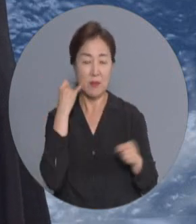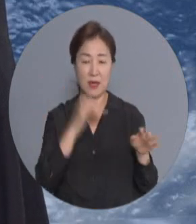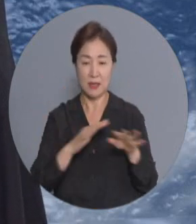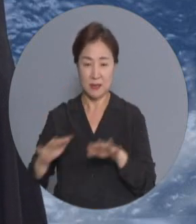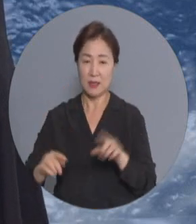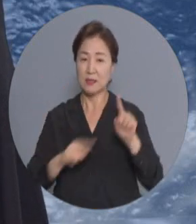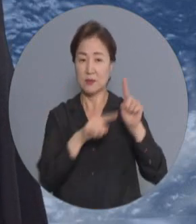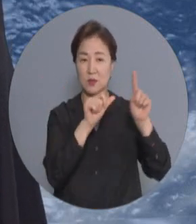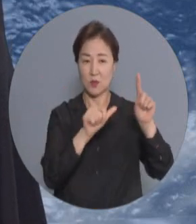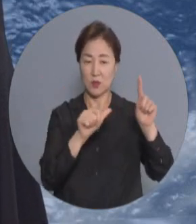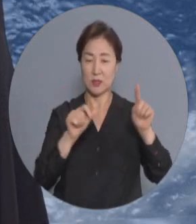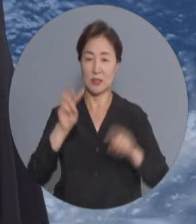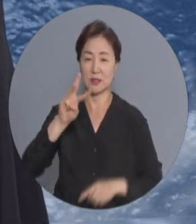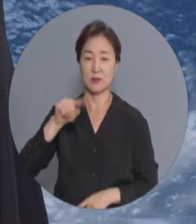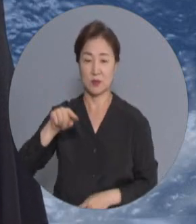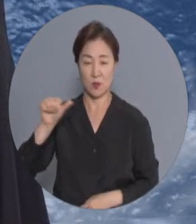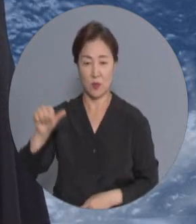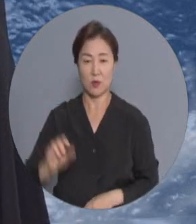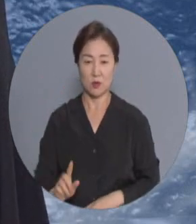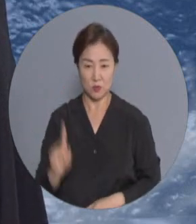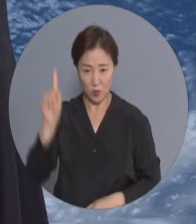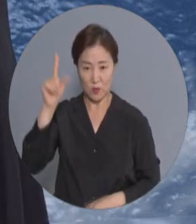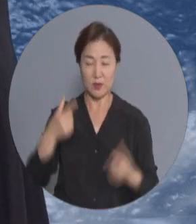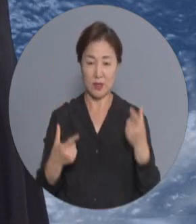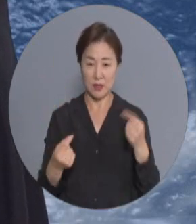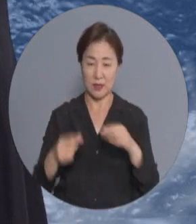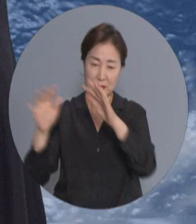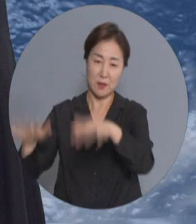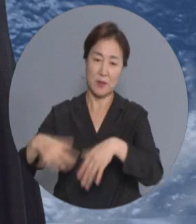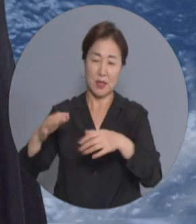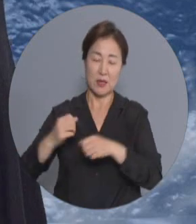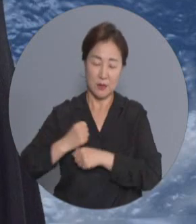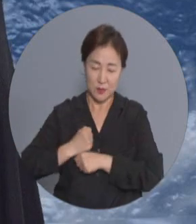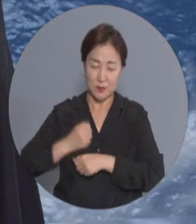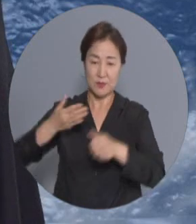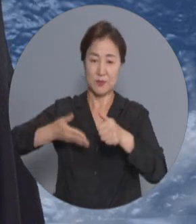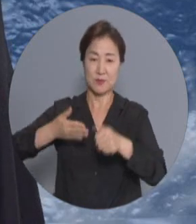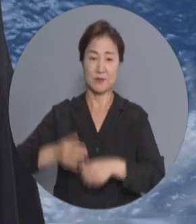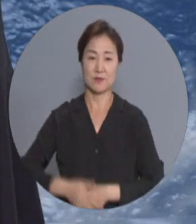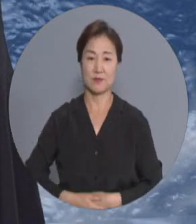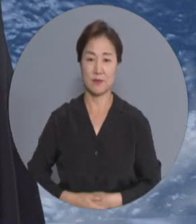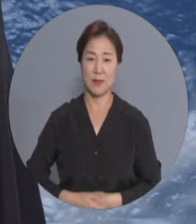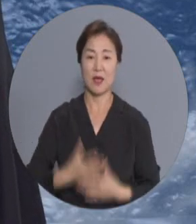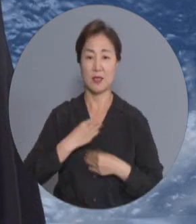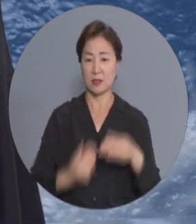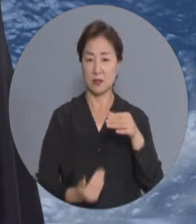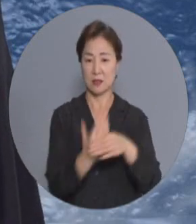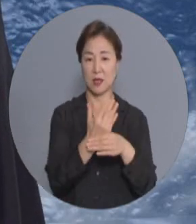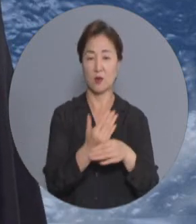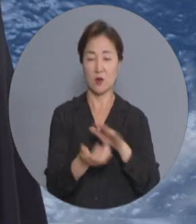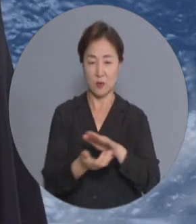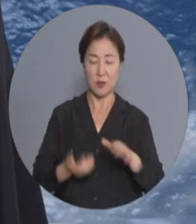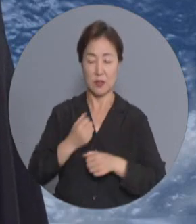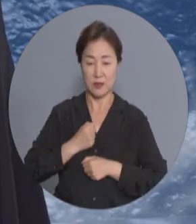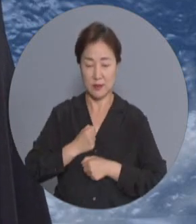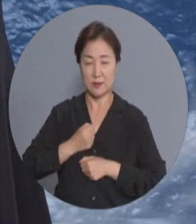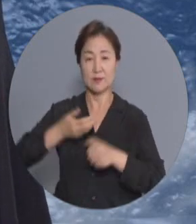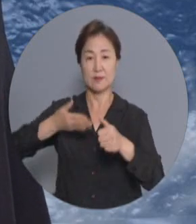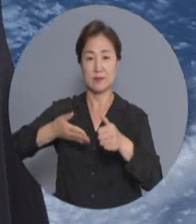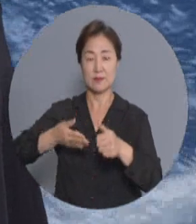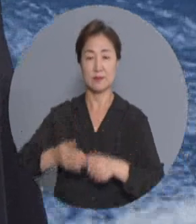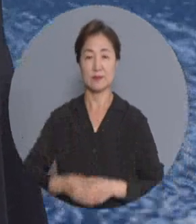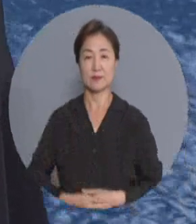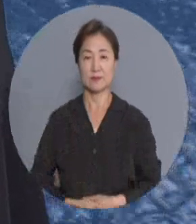1.5에서 최고 3.5m 높게 일면서 풍랑 주의보가 발효 중입니다 해상 안전 사고나지 않도록 각별히